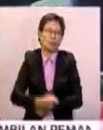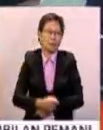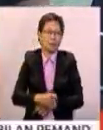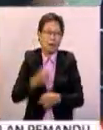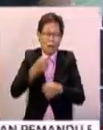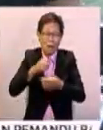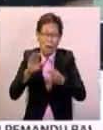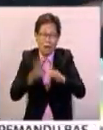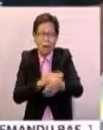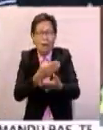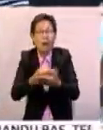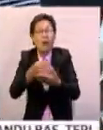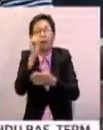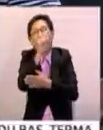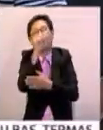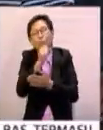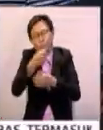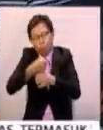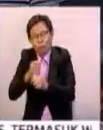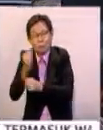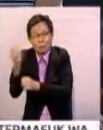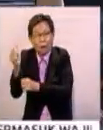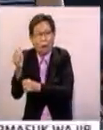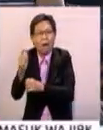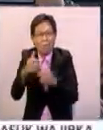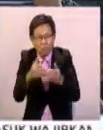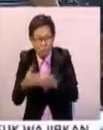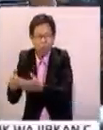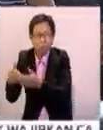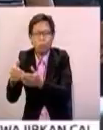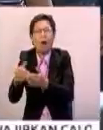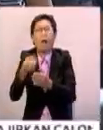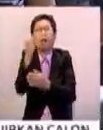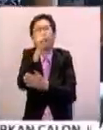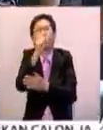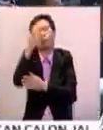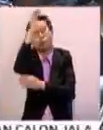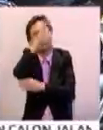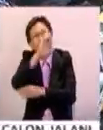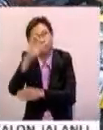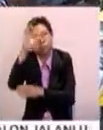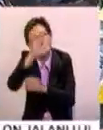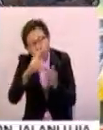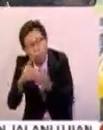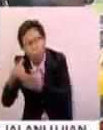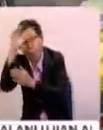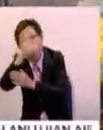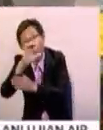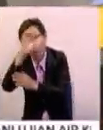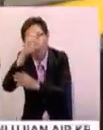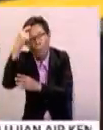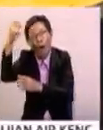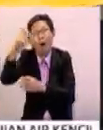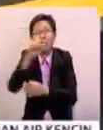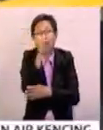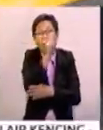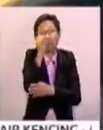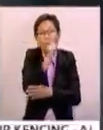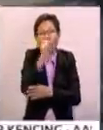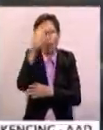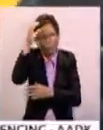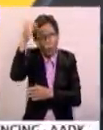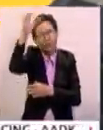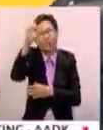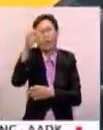sepenuhnya oleh Mahri Makrawi itu merupakan kesinambungan lagu Memburu Impian. Tambahnya, lagu ini masih menggunakan konsep